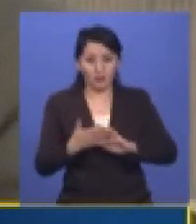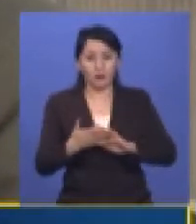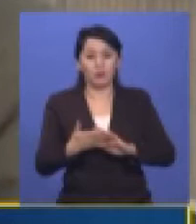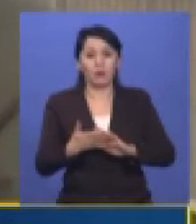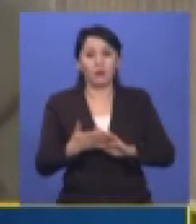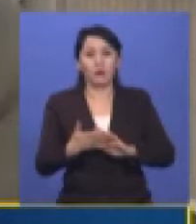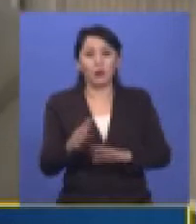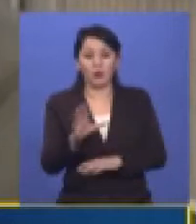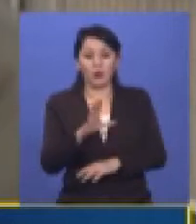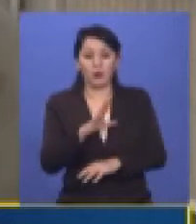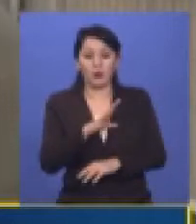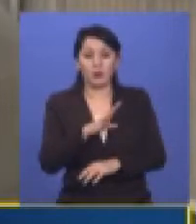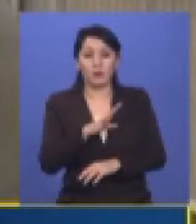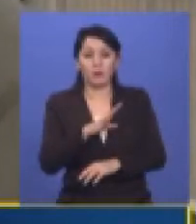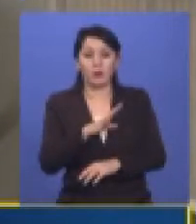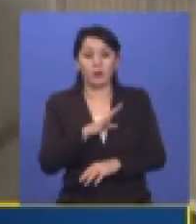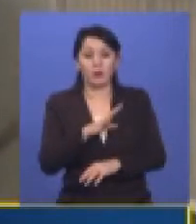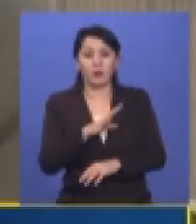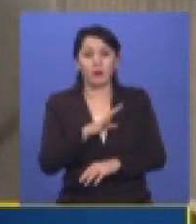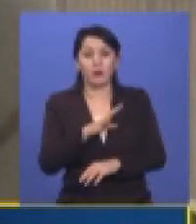келісім шарт жасастық. Соған сәйкес